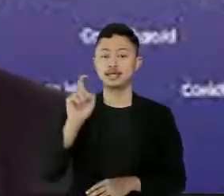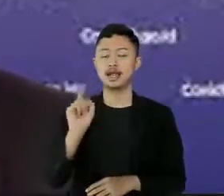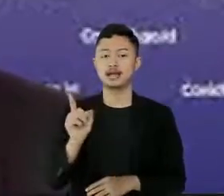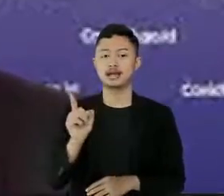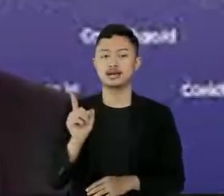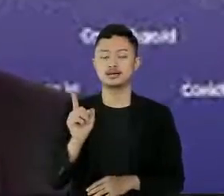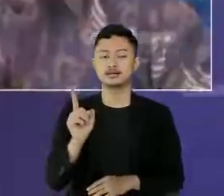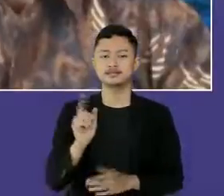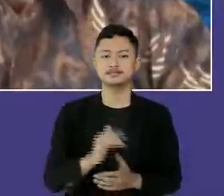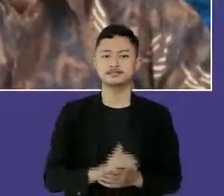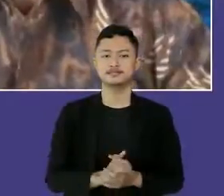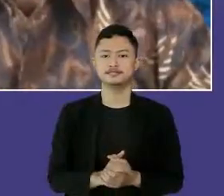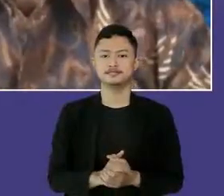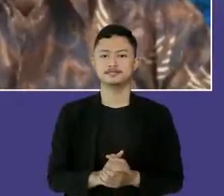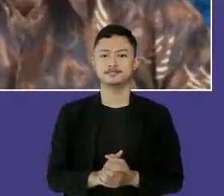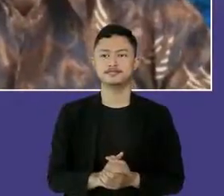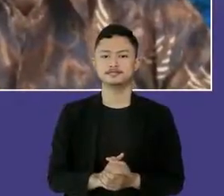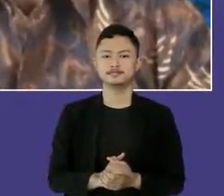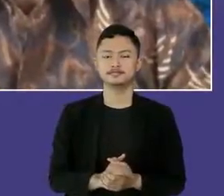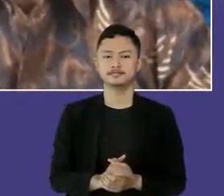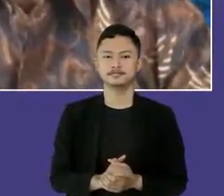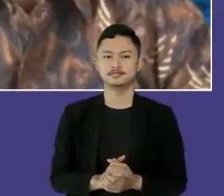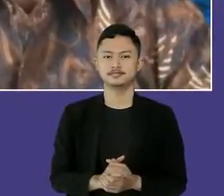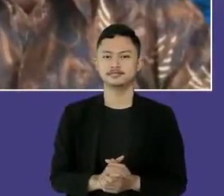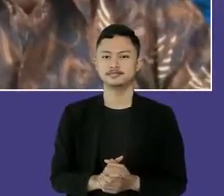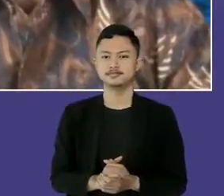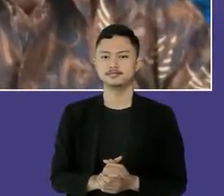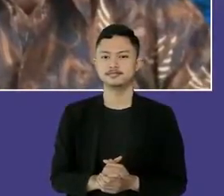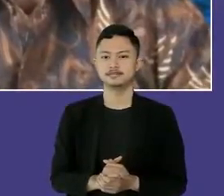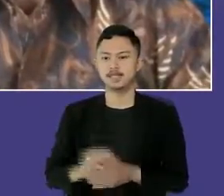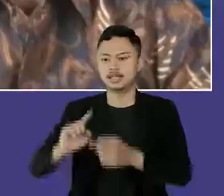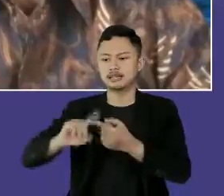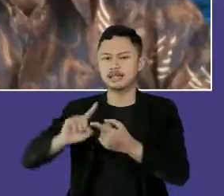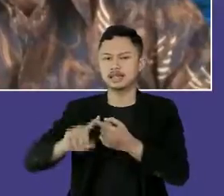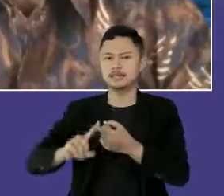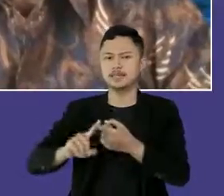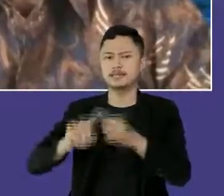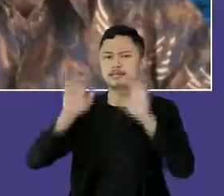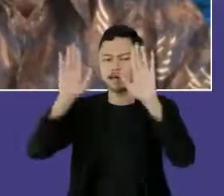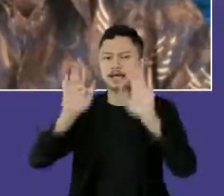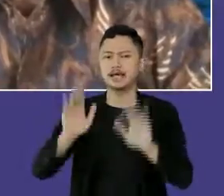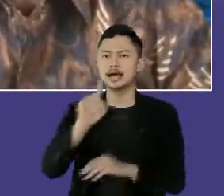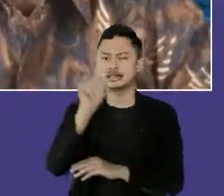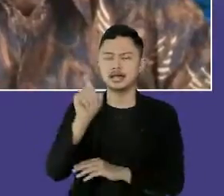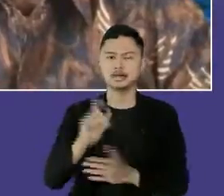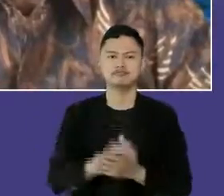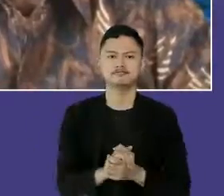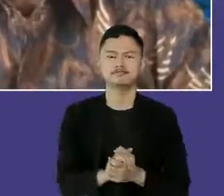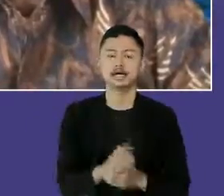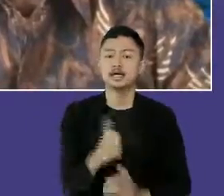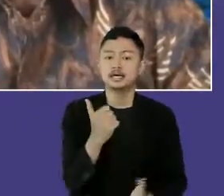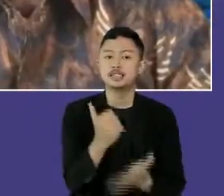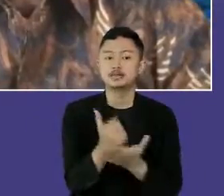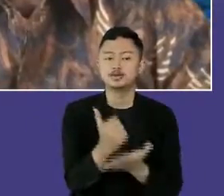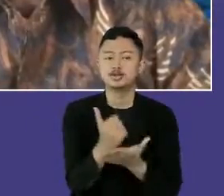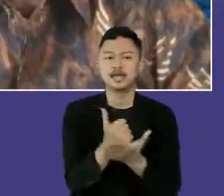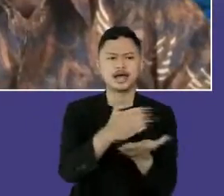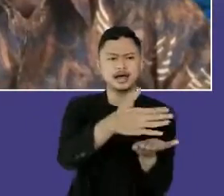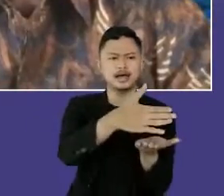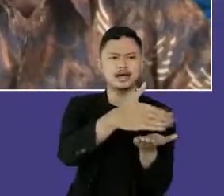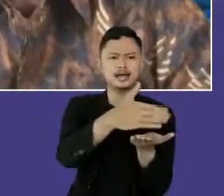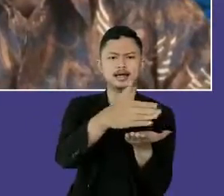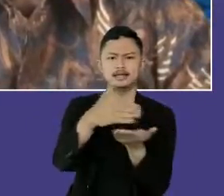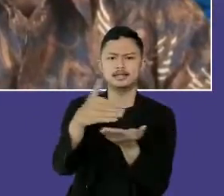pertanyaan sebelum kita lupa, Pak Ariadi, dari rekan wartawan. Sebetulnya secara angka atau